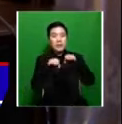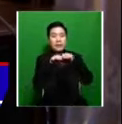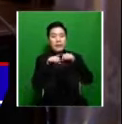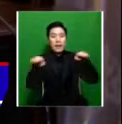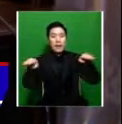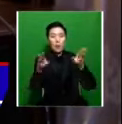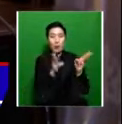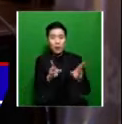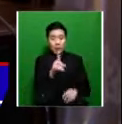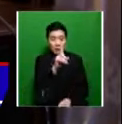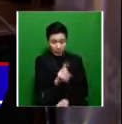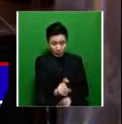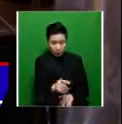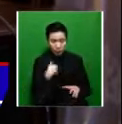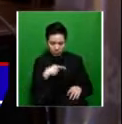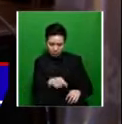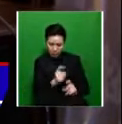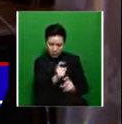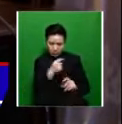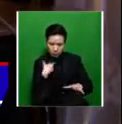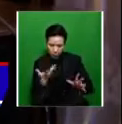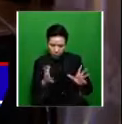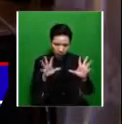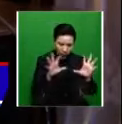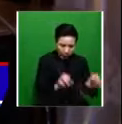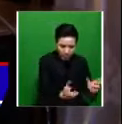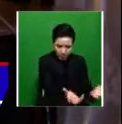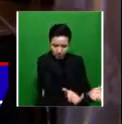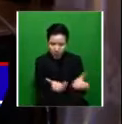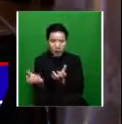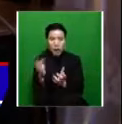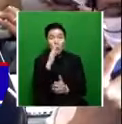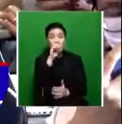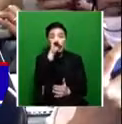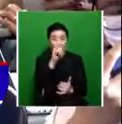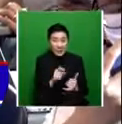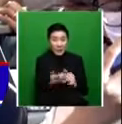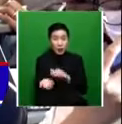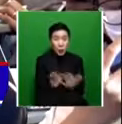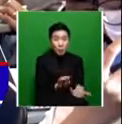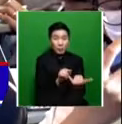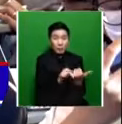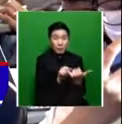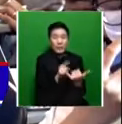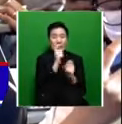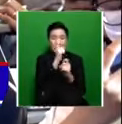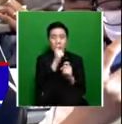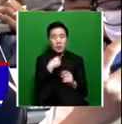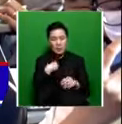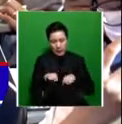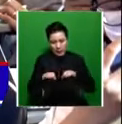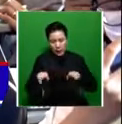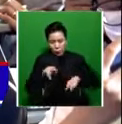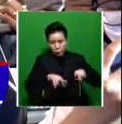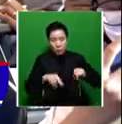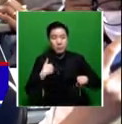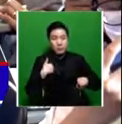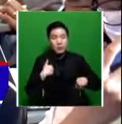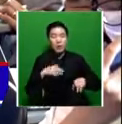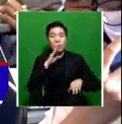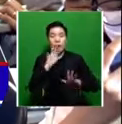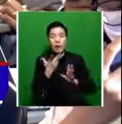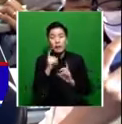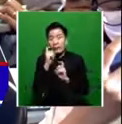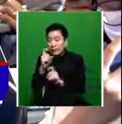การเก็บศพอยู่แล้วมาตรฐานการดูแลศพอยู่แล้วที่ในกรณีศพที่มีความเสี่ยงนะครับส่วนกรณีศพ